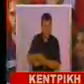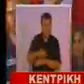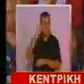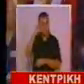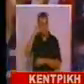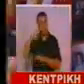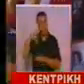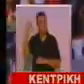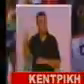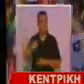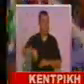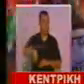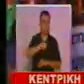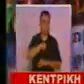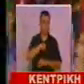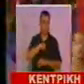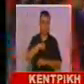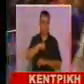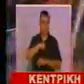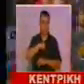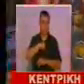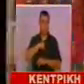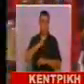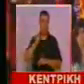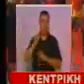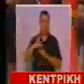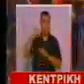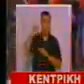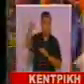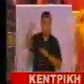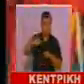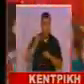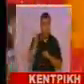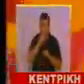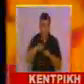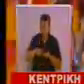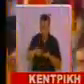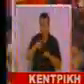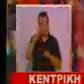θυμηθούν και μάλιστα όχι ύστερα από χρόνια, αλλά αρκετά σύντομα.